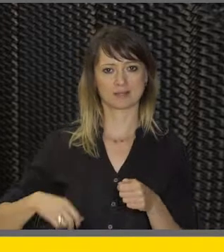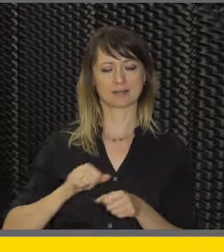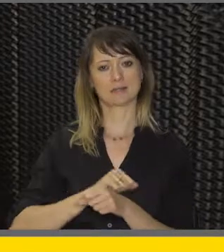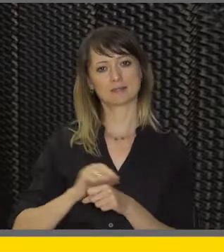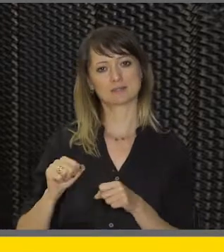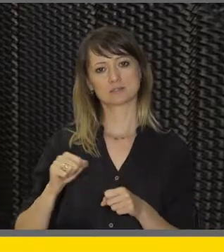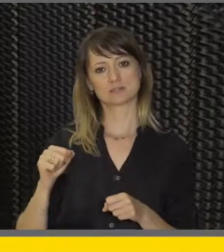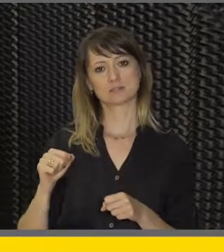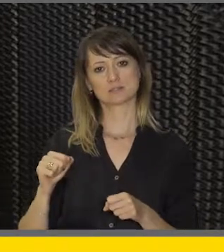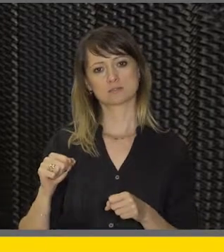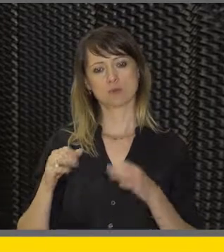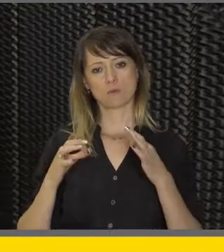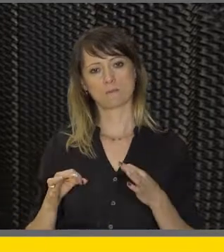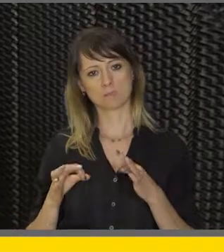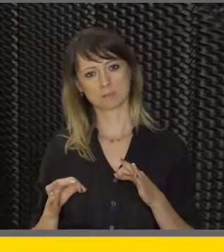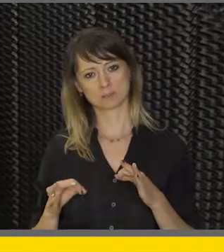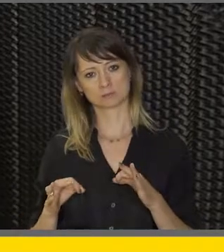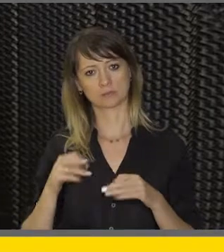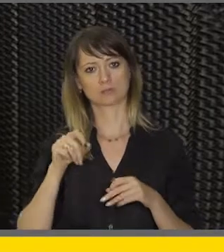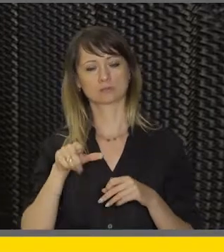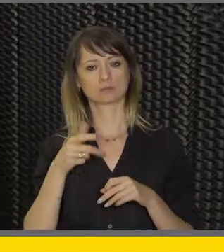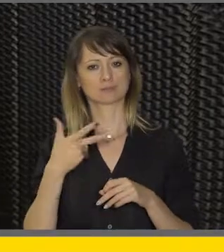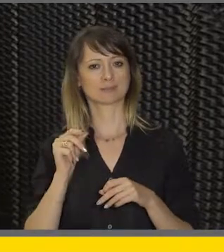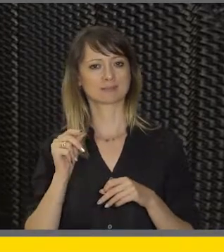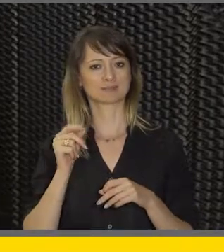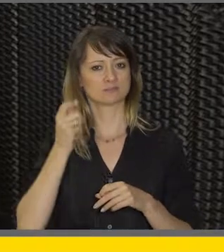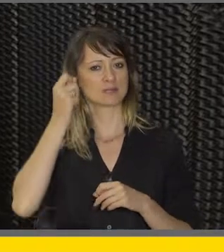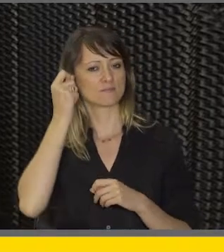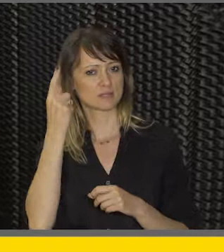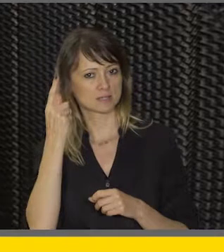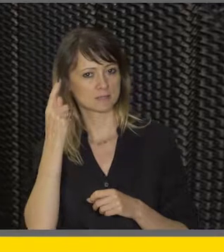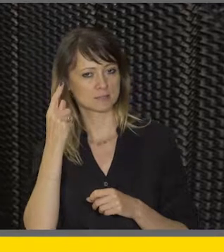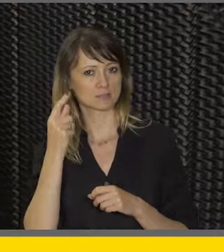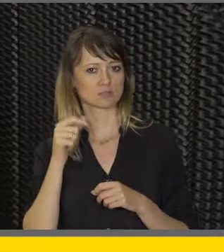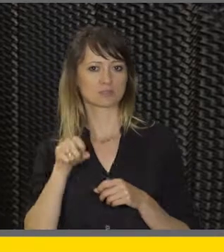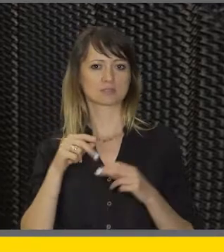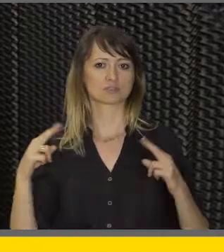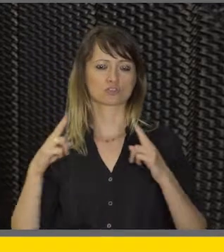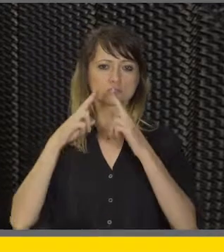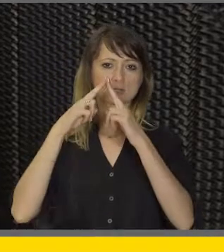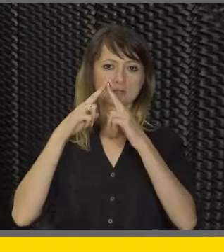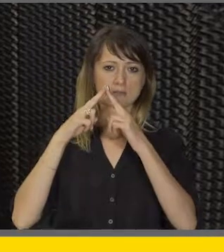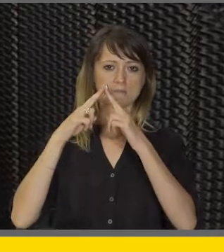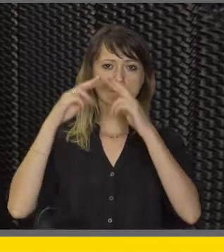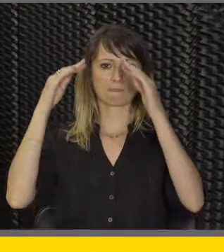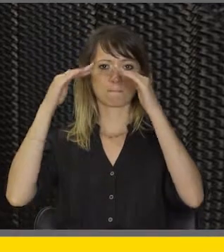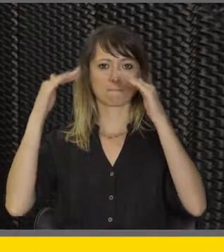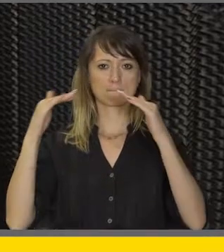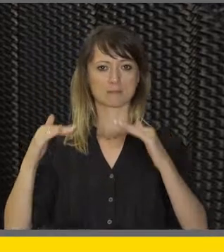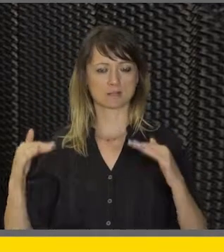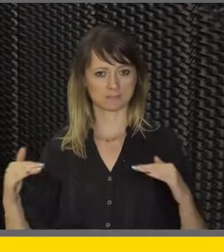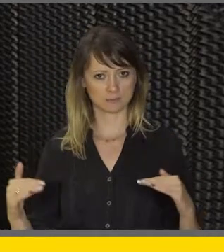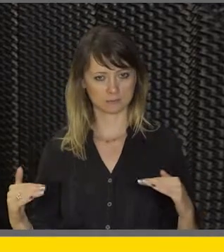ma tylko i wyłącznie wynosić na szczyty, na szczyt piramidy obszary, które wiążą